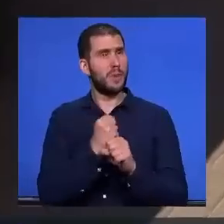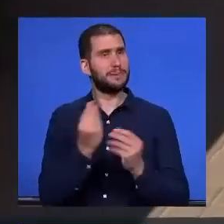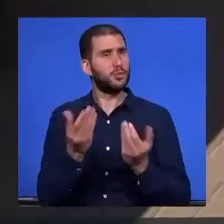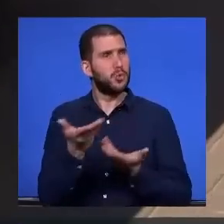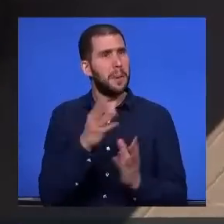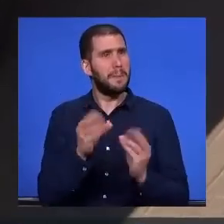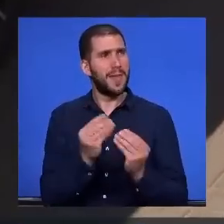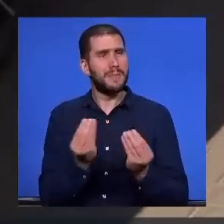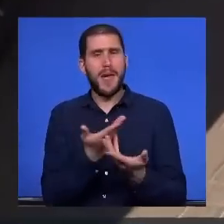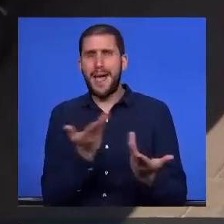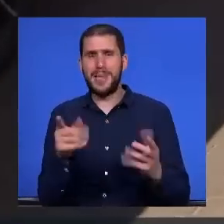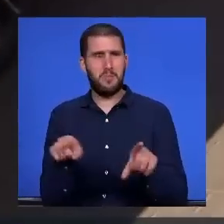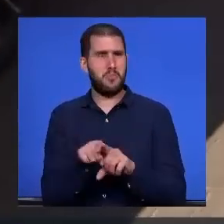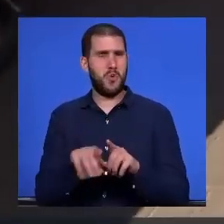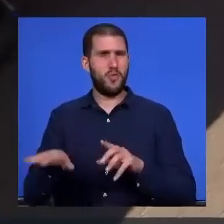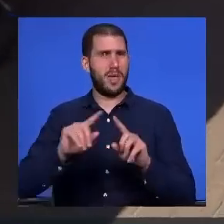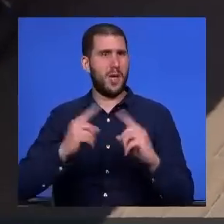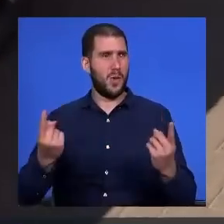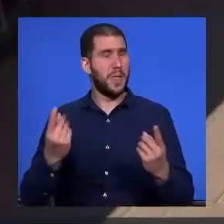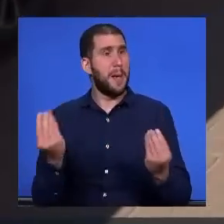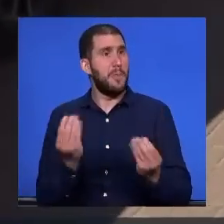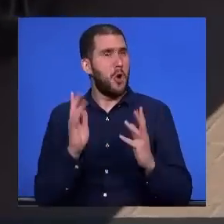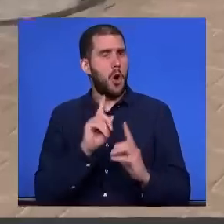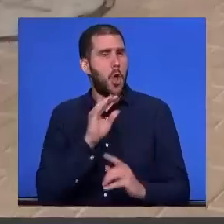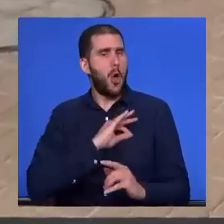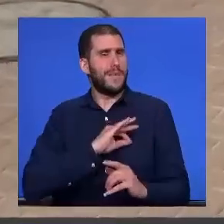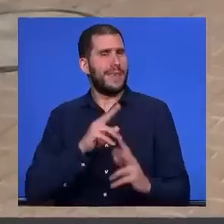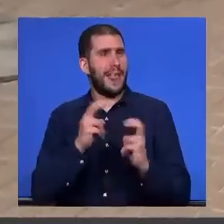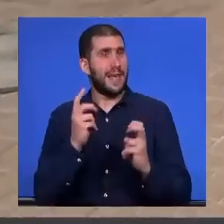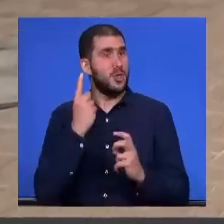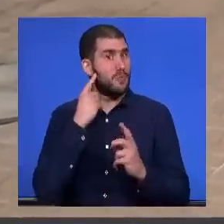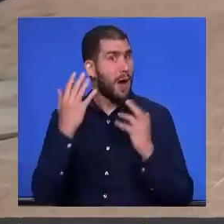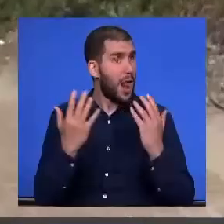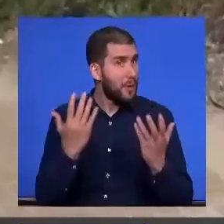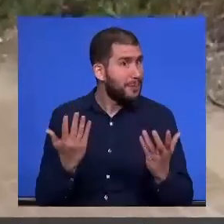ביחד, דברים שאין בשכונות אחרות. משהו שהוא לא אופייני לעיר. נשמע חלום.